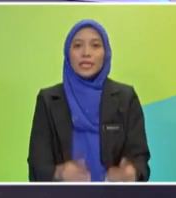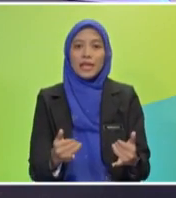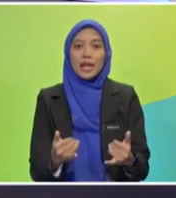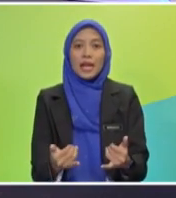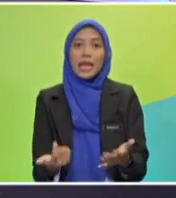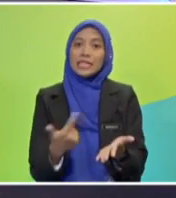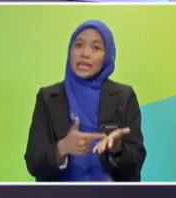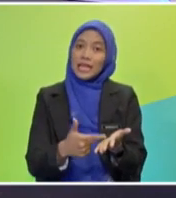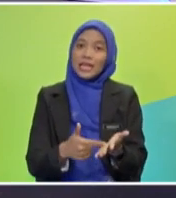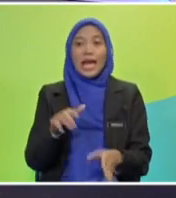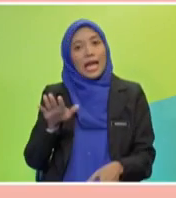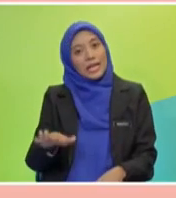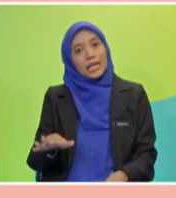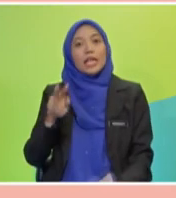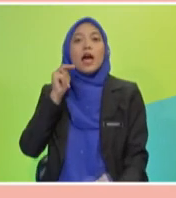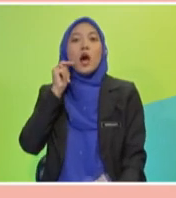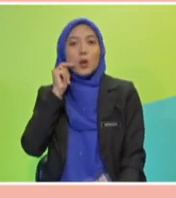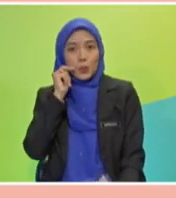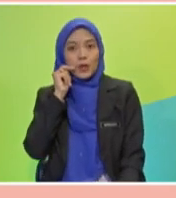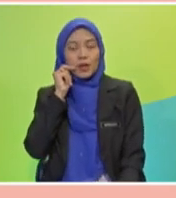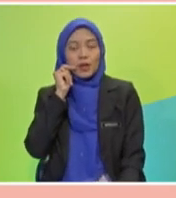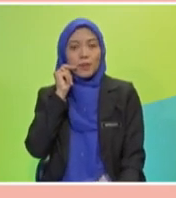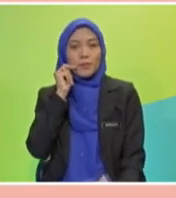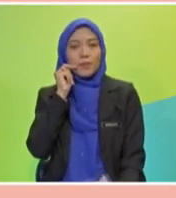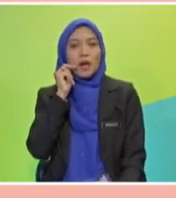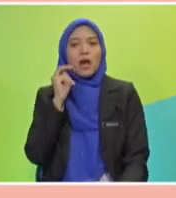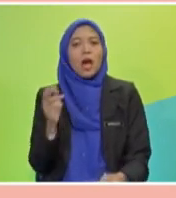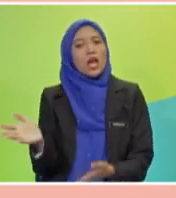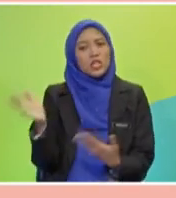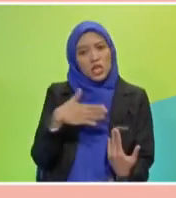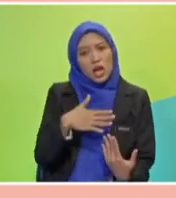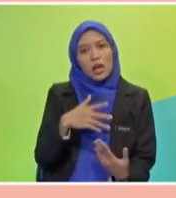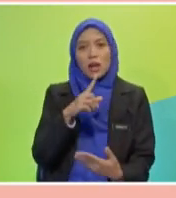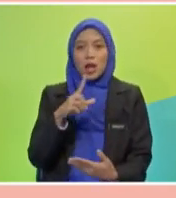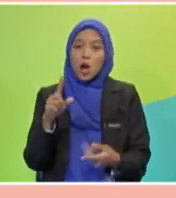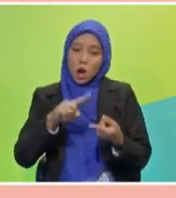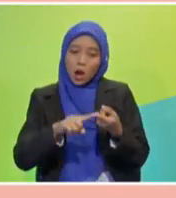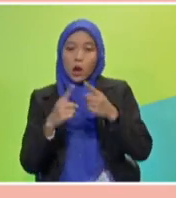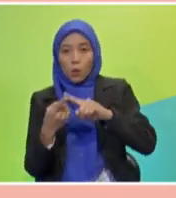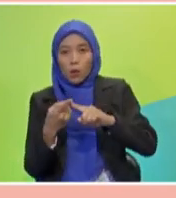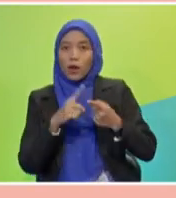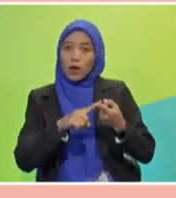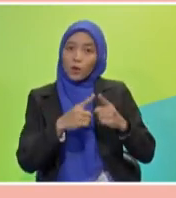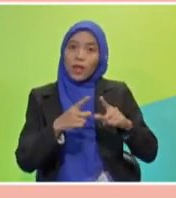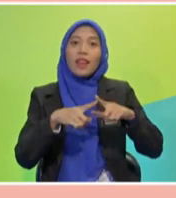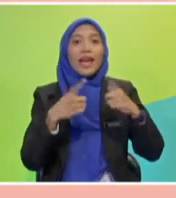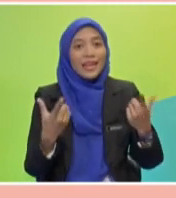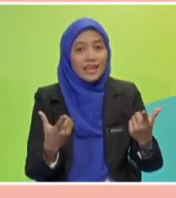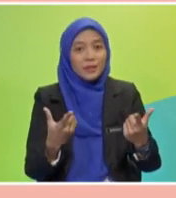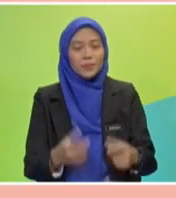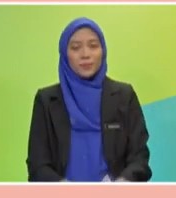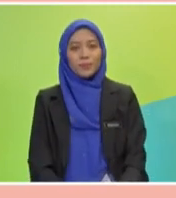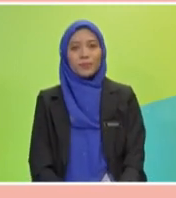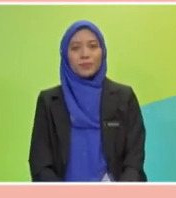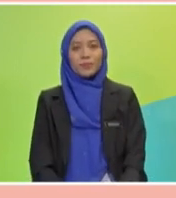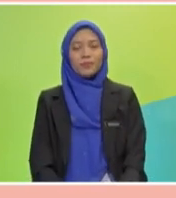lagi. Baiklah, ajaklah kawan-kawan yang lain. Silakan adik Naura